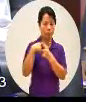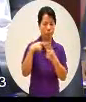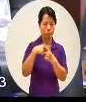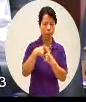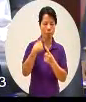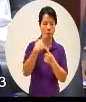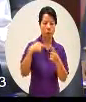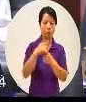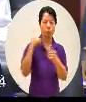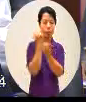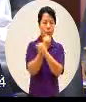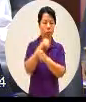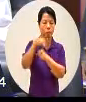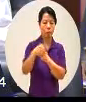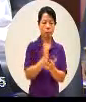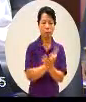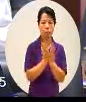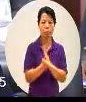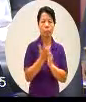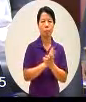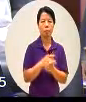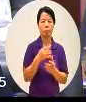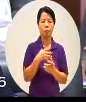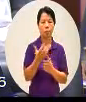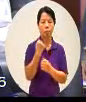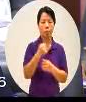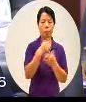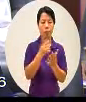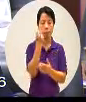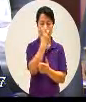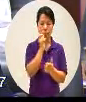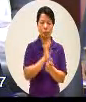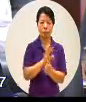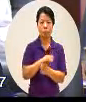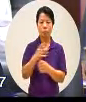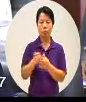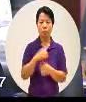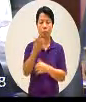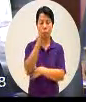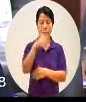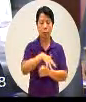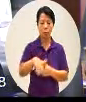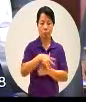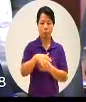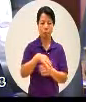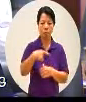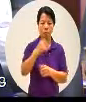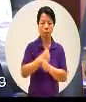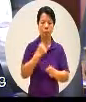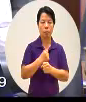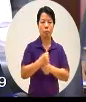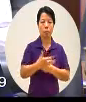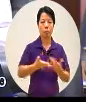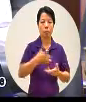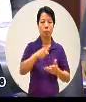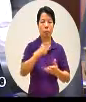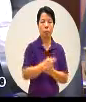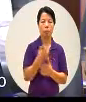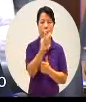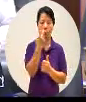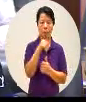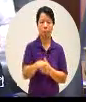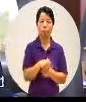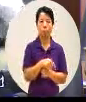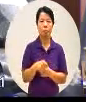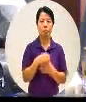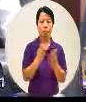与考核等各项职权，监督审视市府团队施政作为，成为称职的市